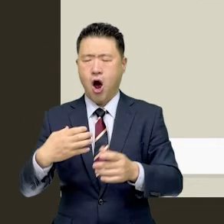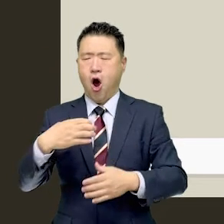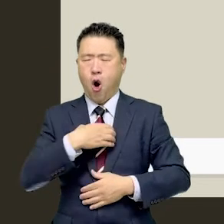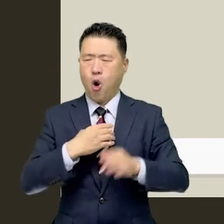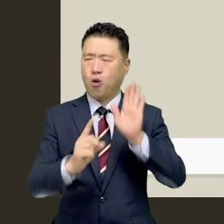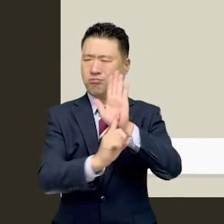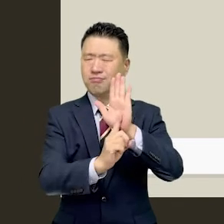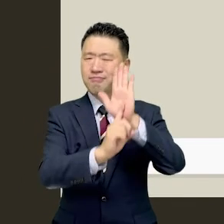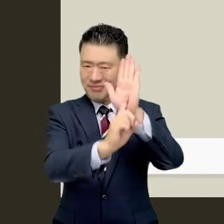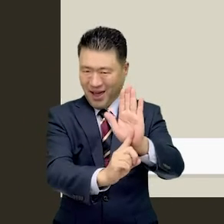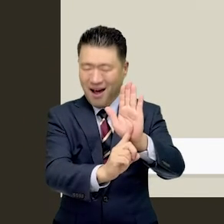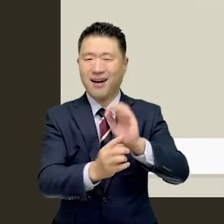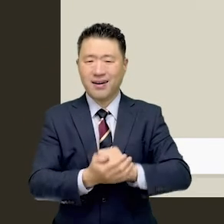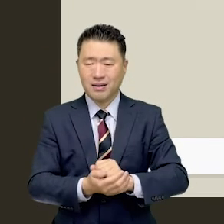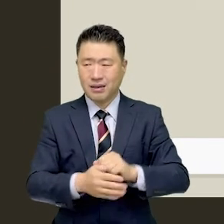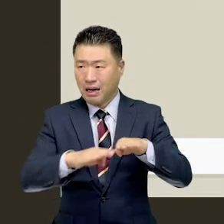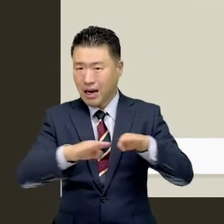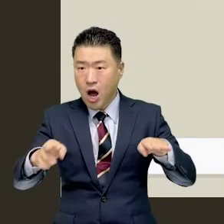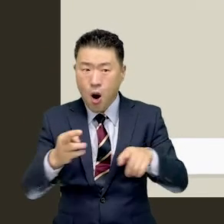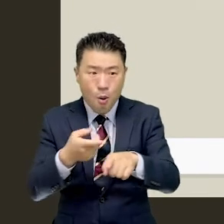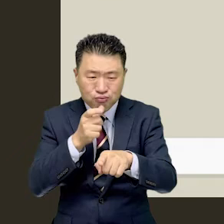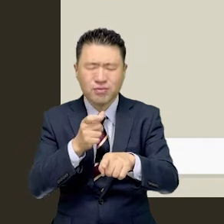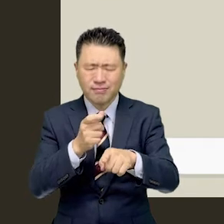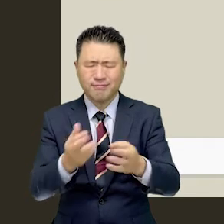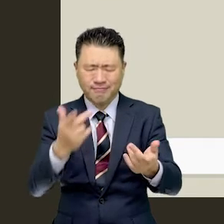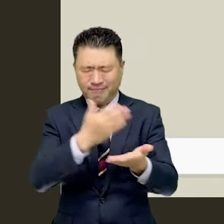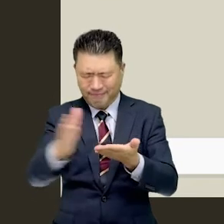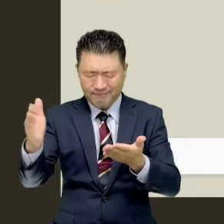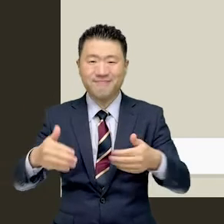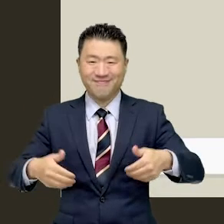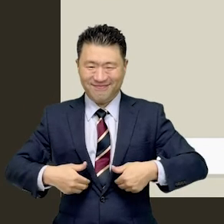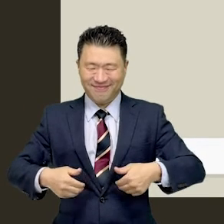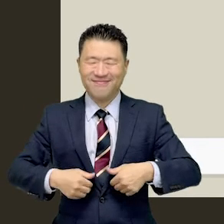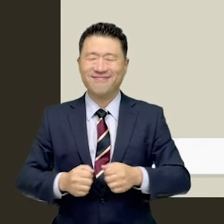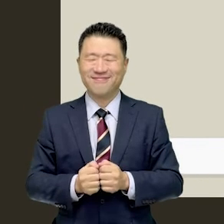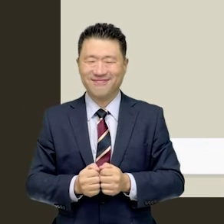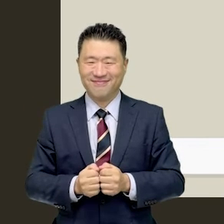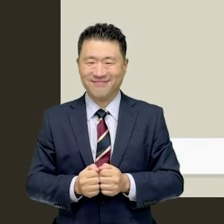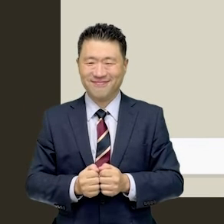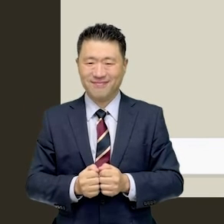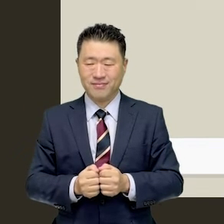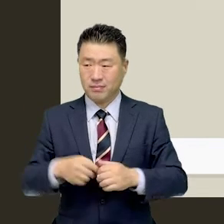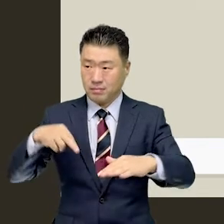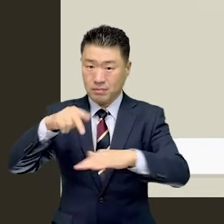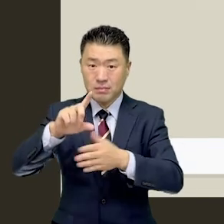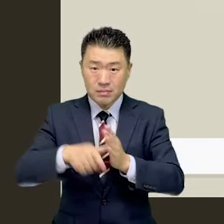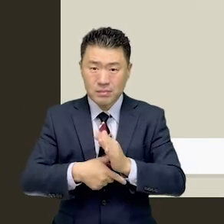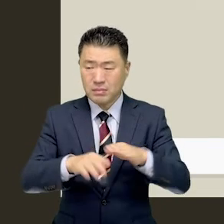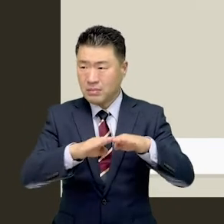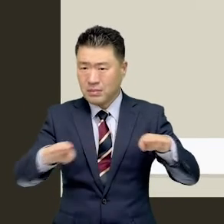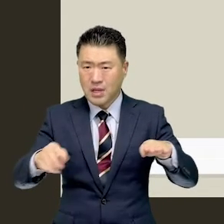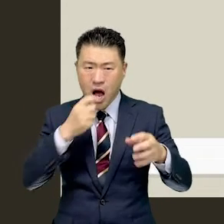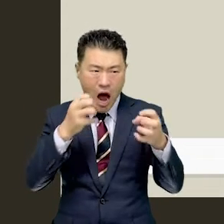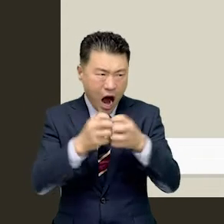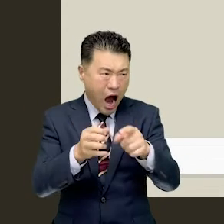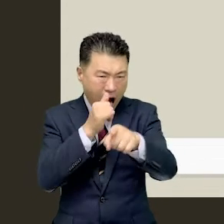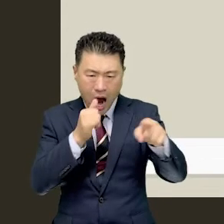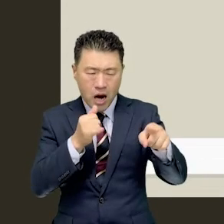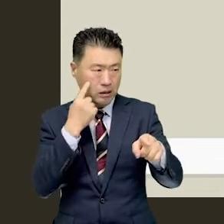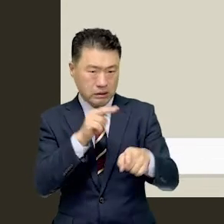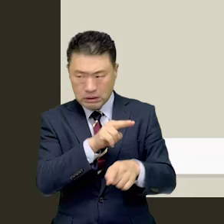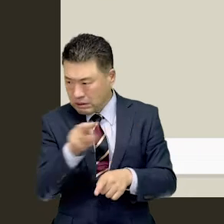표지판을 설치하고 바닥의 물기는 즉시 제거합니다. 이동 시 바닥의 빙판 등을 확인하고